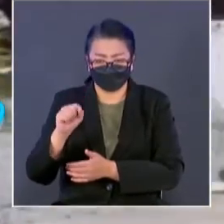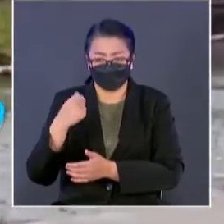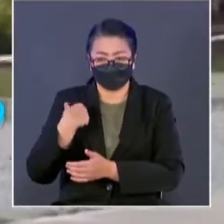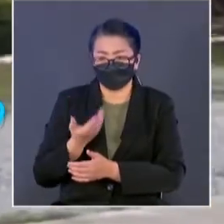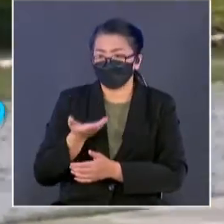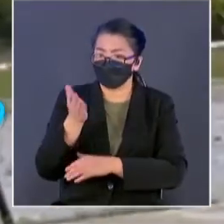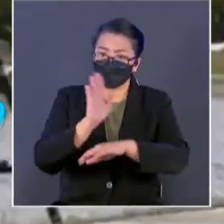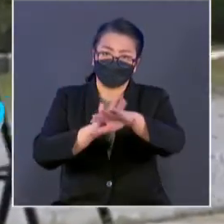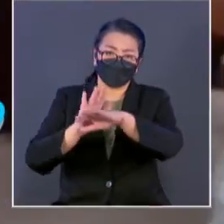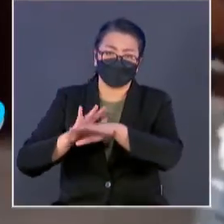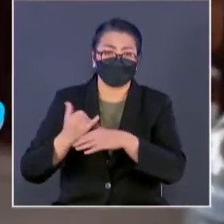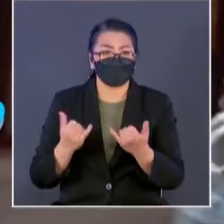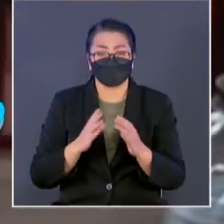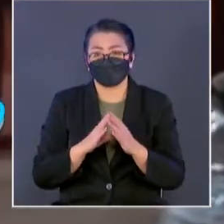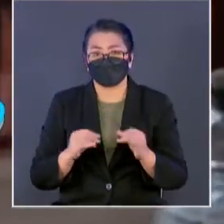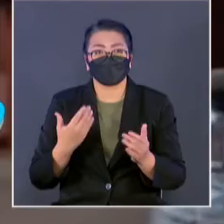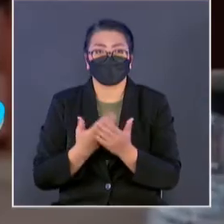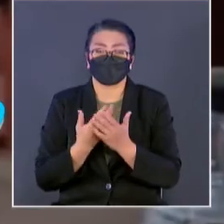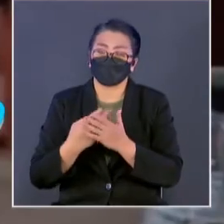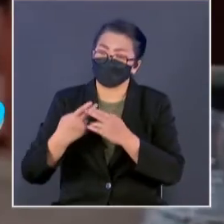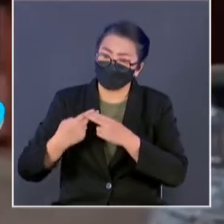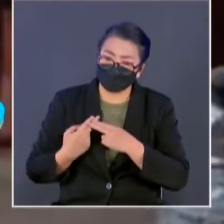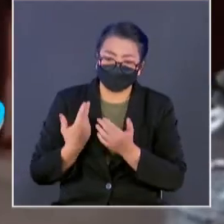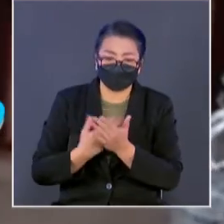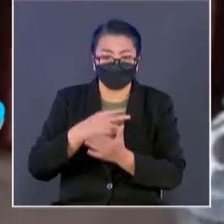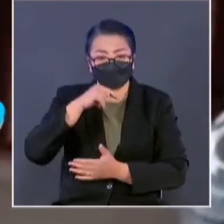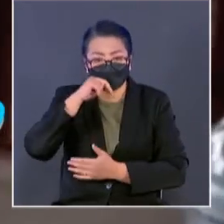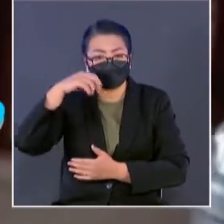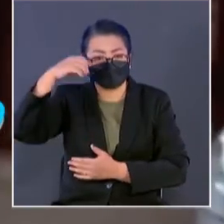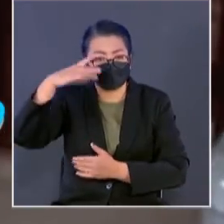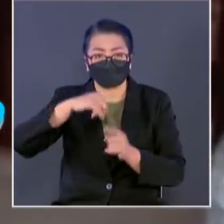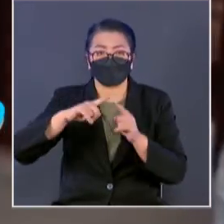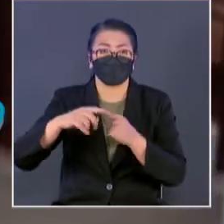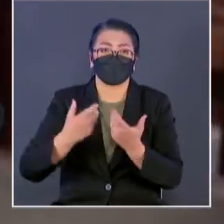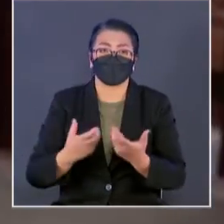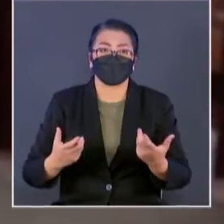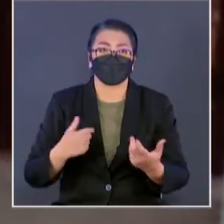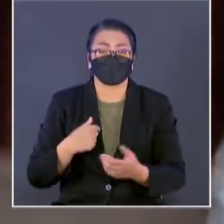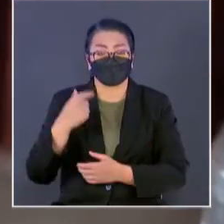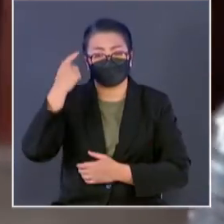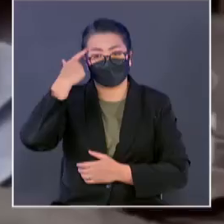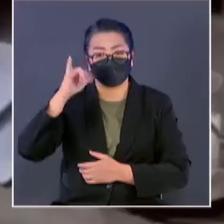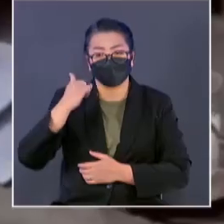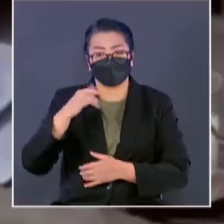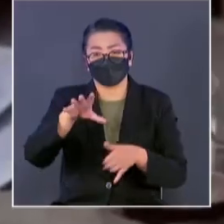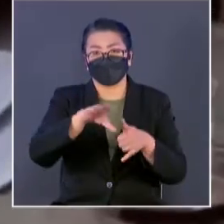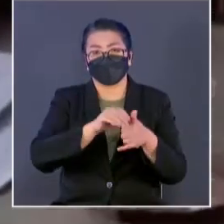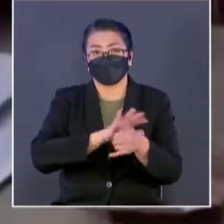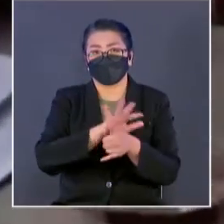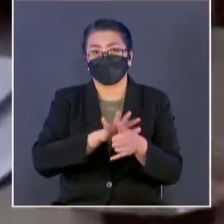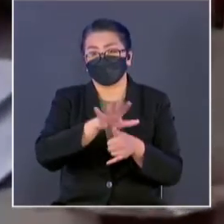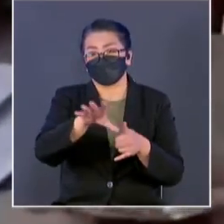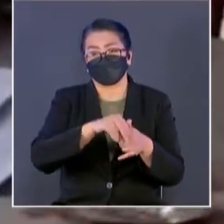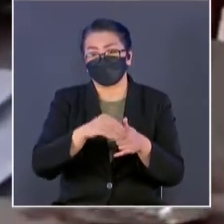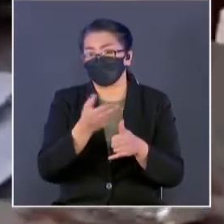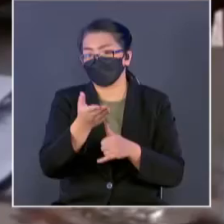าเรียกร้องเพราะว่าไม่สามารถแบกรับภาระค่าใช้จ่ายแล้วก็อาจจะต้องขอยกเลิกการรับผู้ป่วยโควิดนะคะอย่